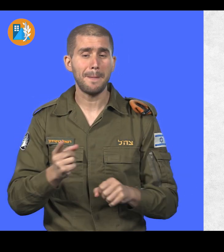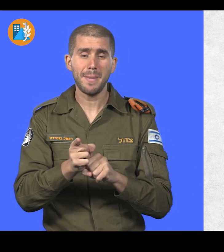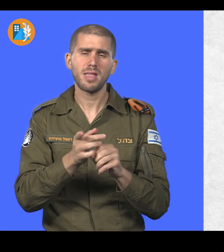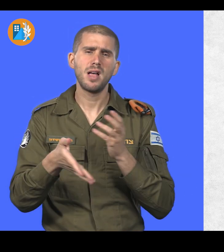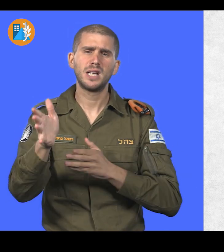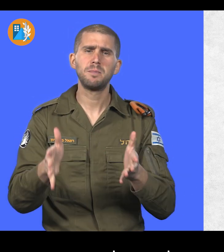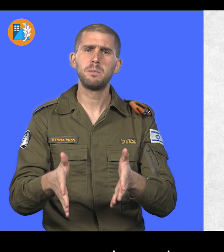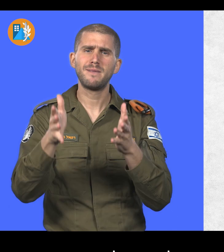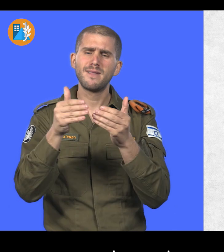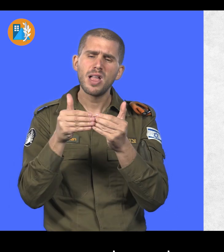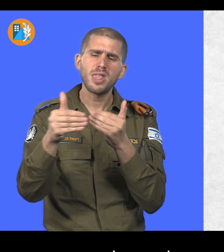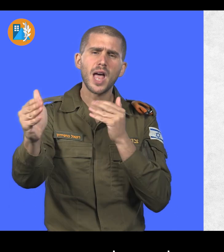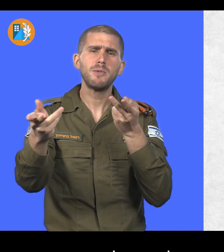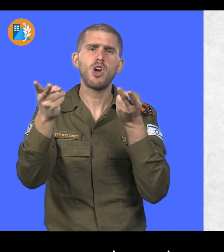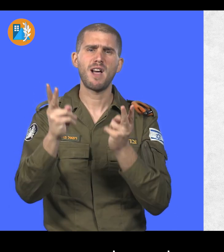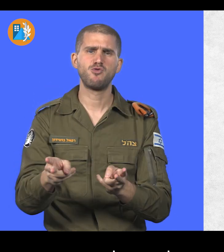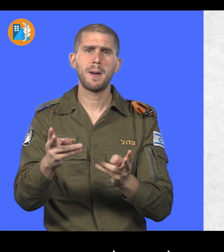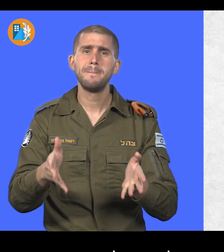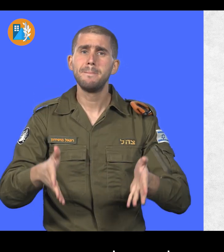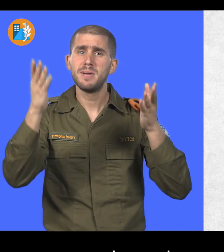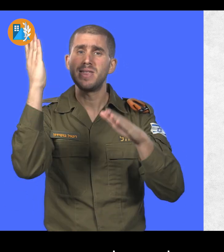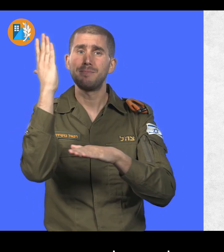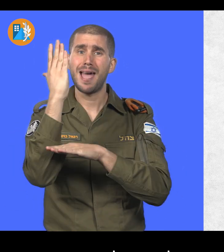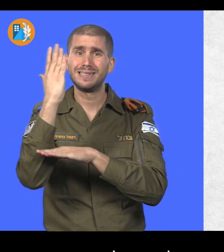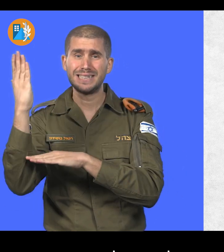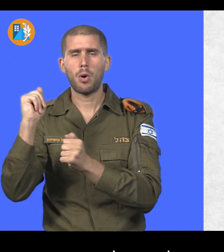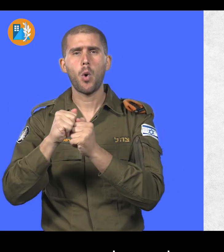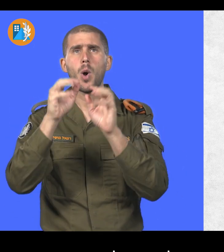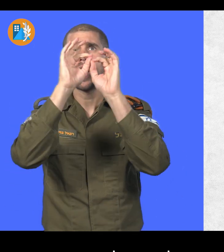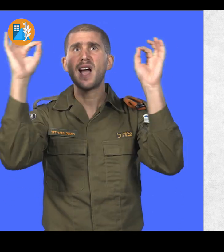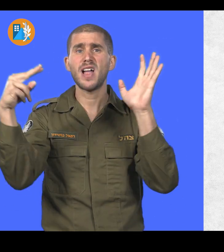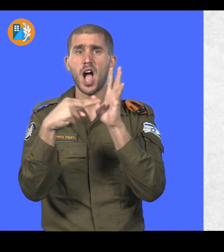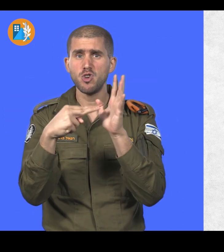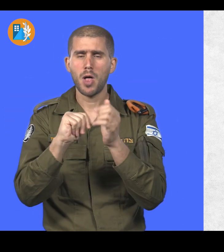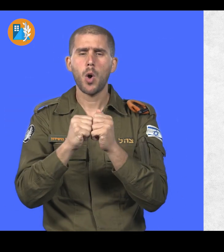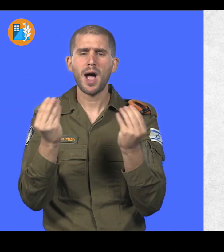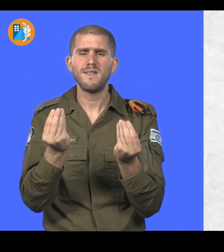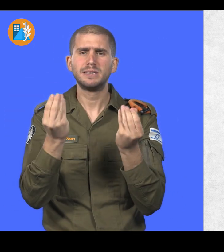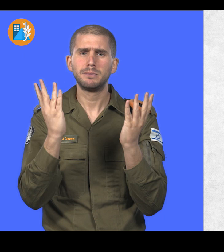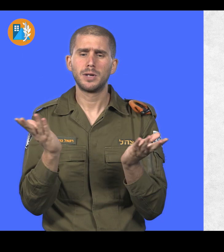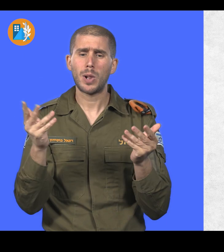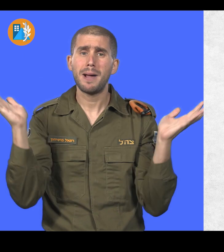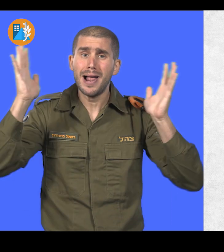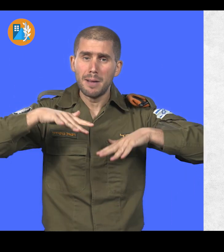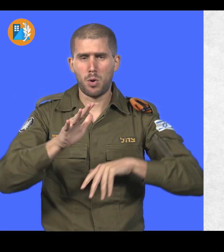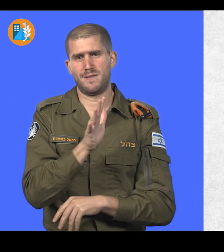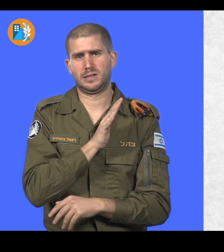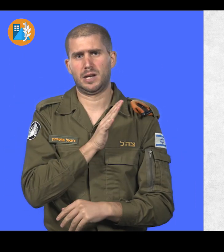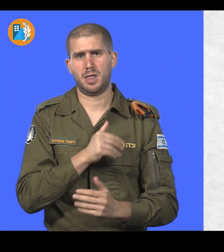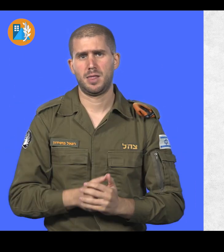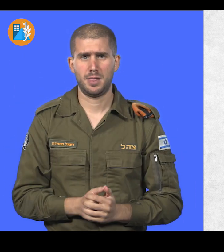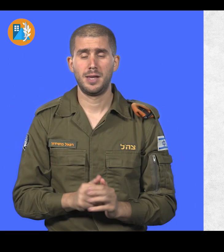מיד מהמבנה ולהתרחק ככל הניתן ממבנים, מעצים, מכבלי חשמל ומפריטים שעלולים ליפול ולסכן